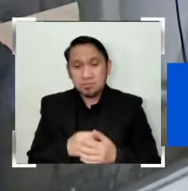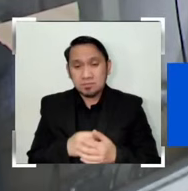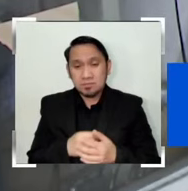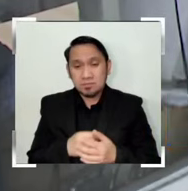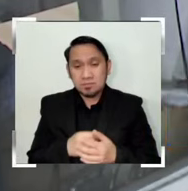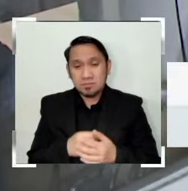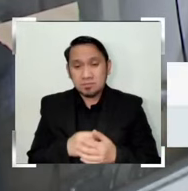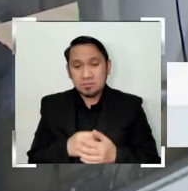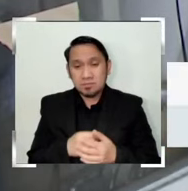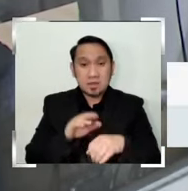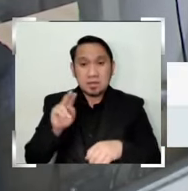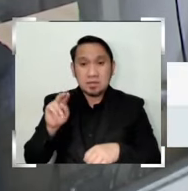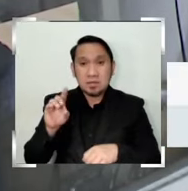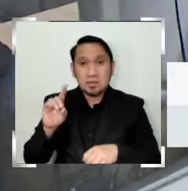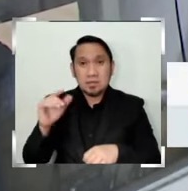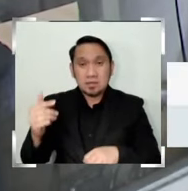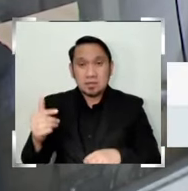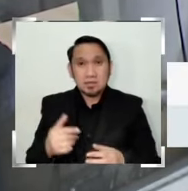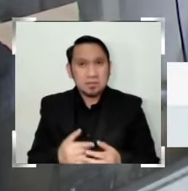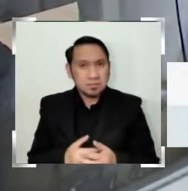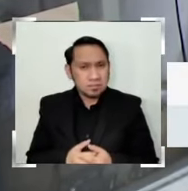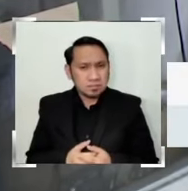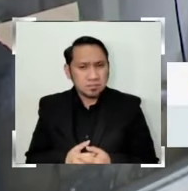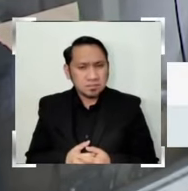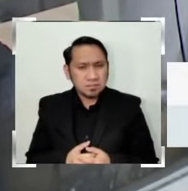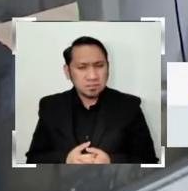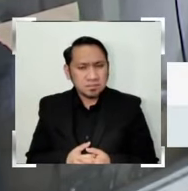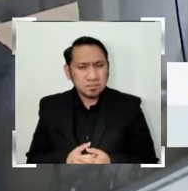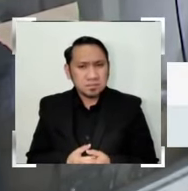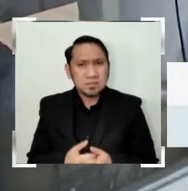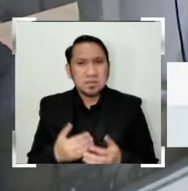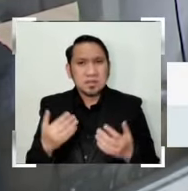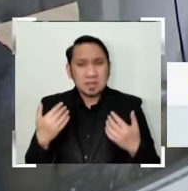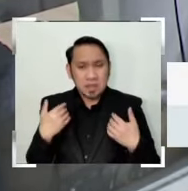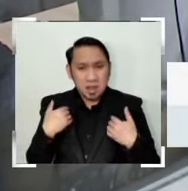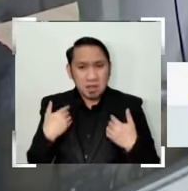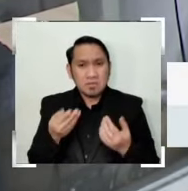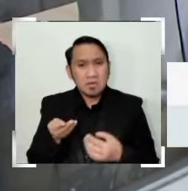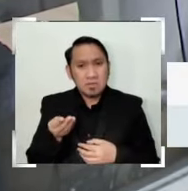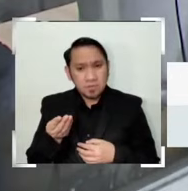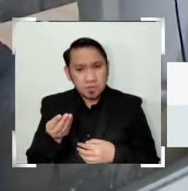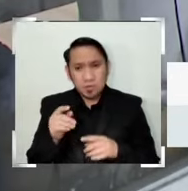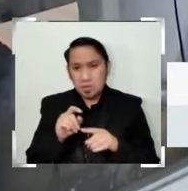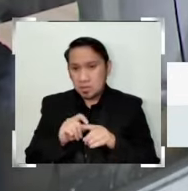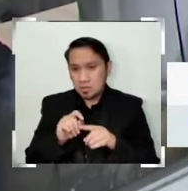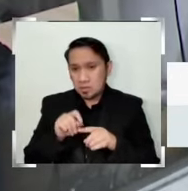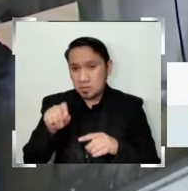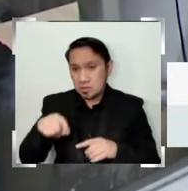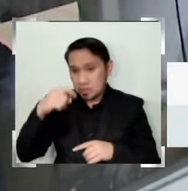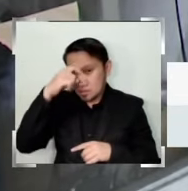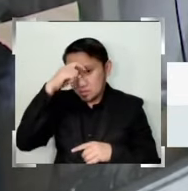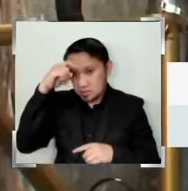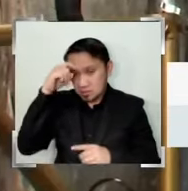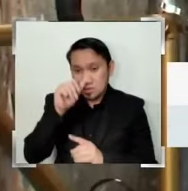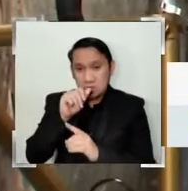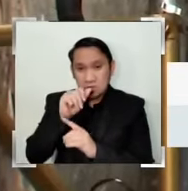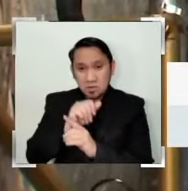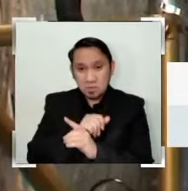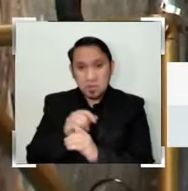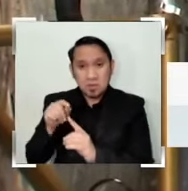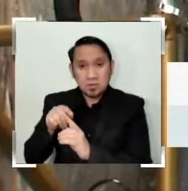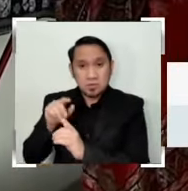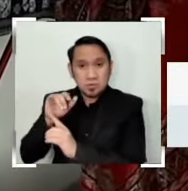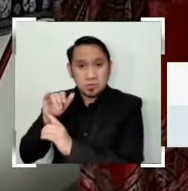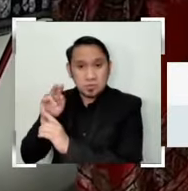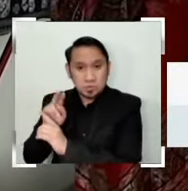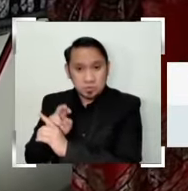of the Philippines o NGCP ng manipis na supply ng kuryente ngayong tag-init mula Abril hanggang Hunyo. Kaya ngayon